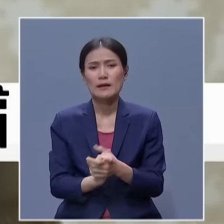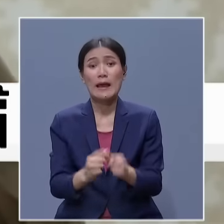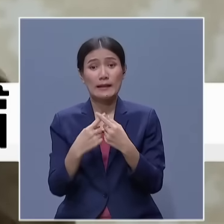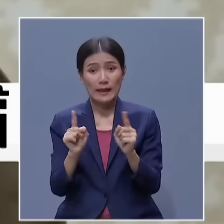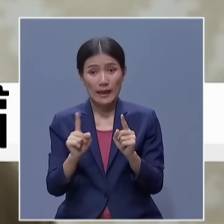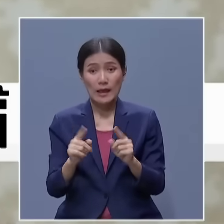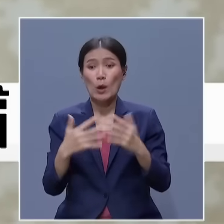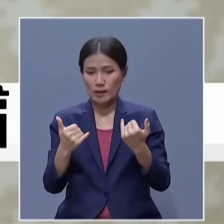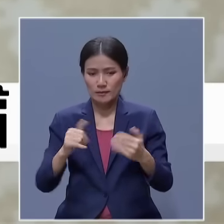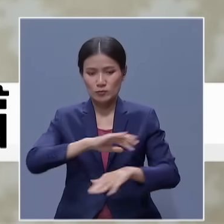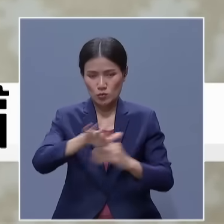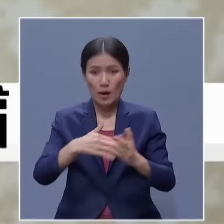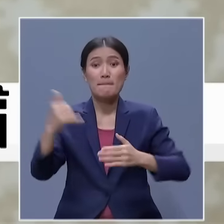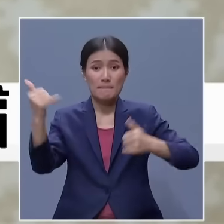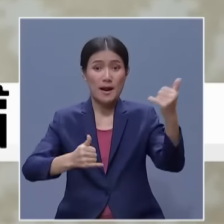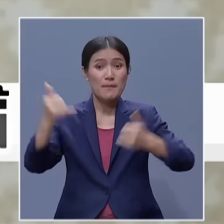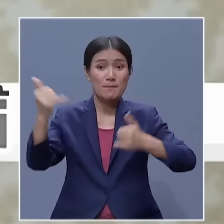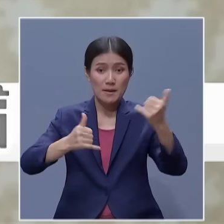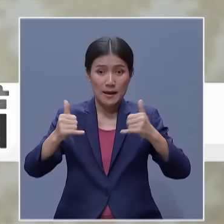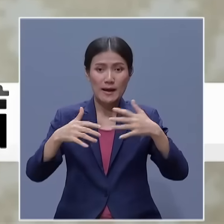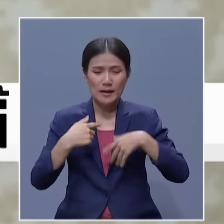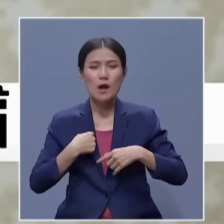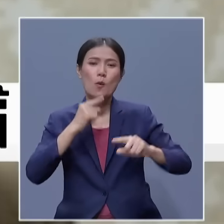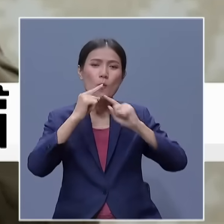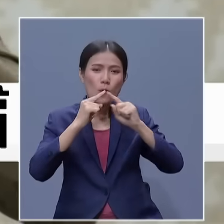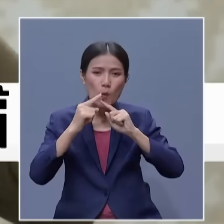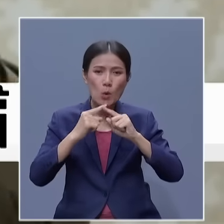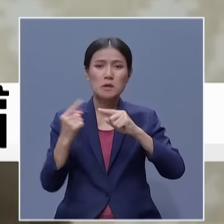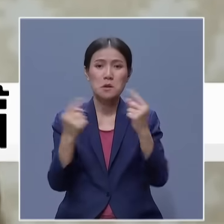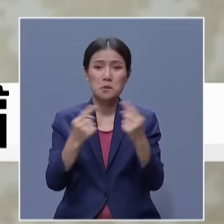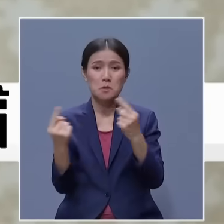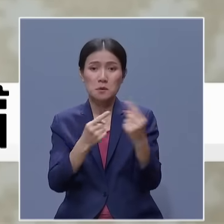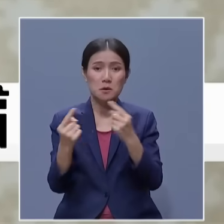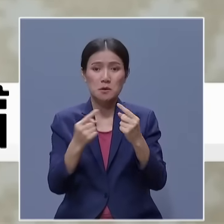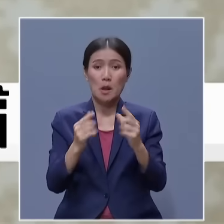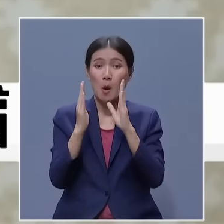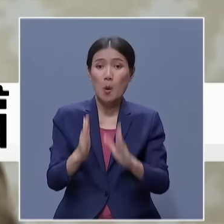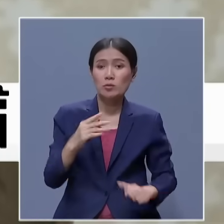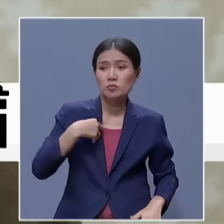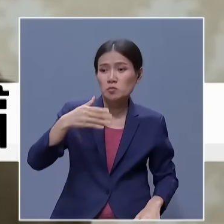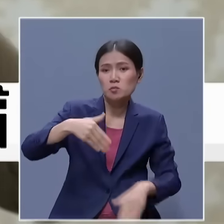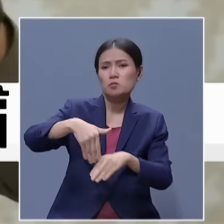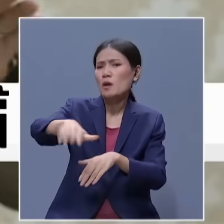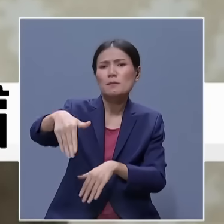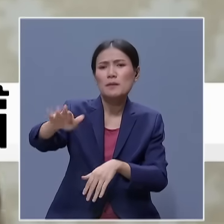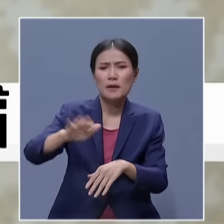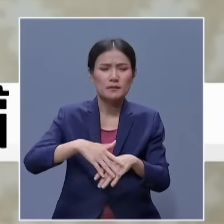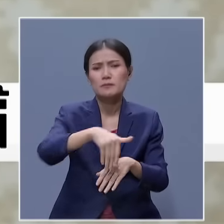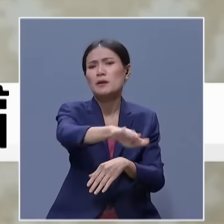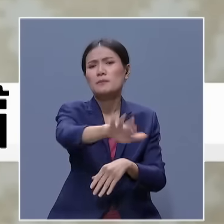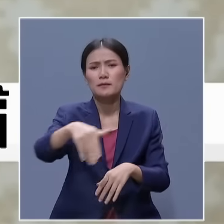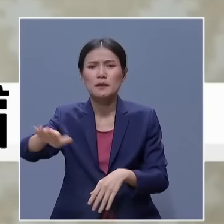เมื่อเข้าไปในงานแล้วเมื่อมีการโต้เถียงนะก็เริ่มมีการเคลียร์คนออกไปนะกำนันก็เริ่มมีการไปคุ